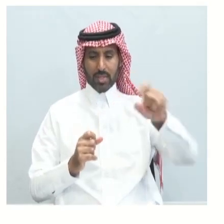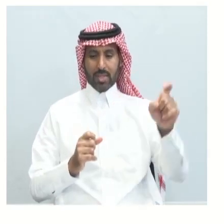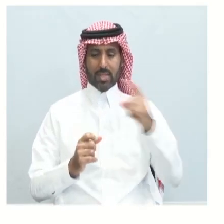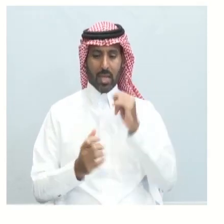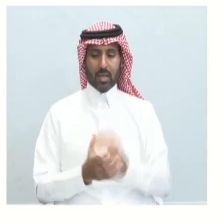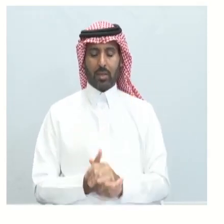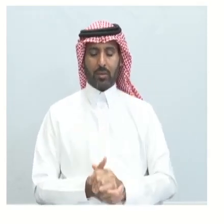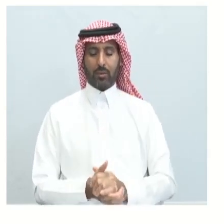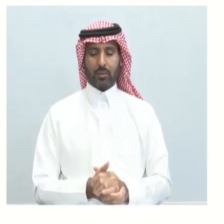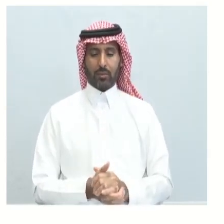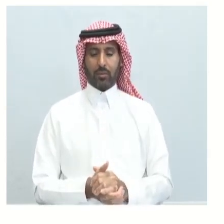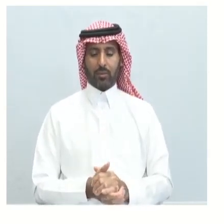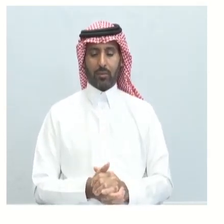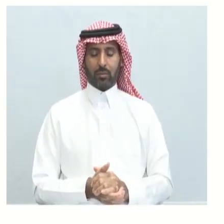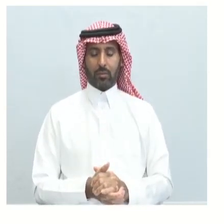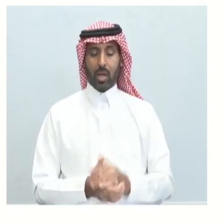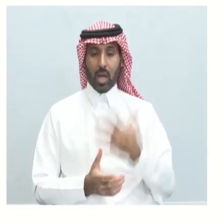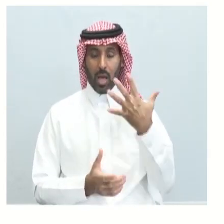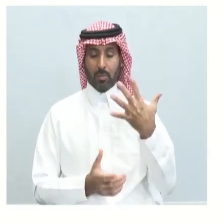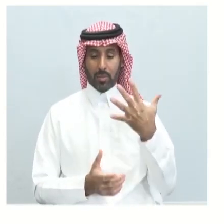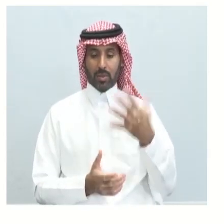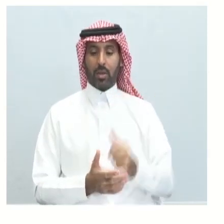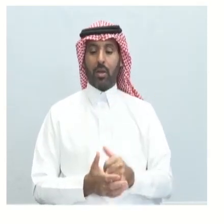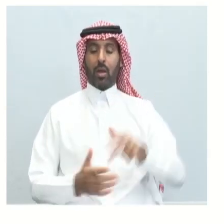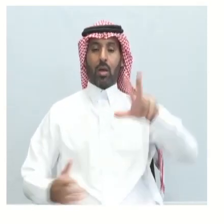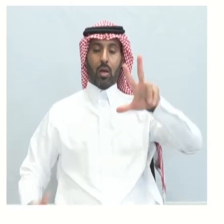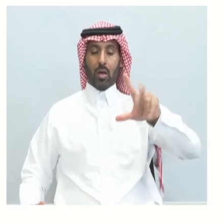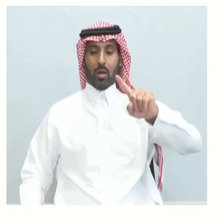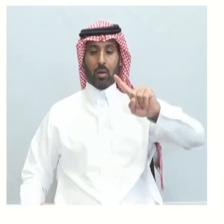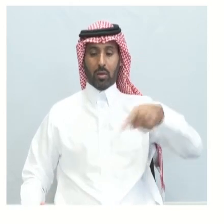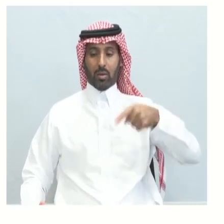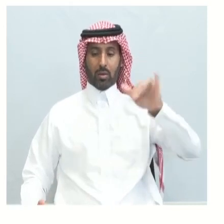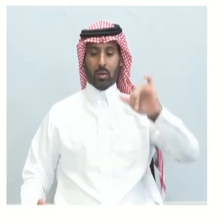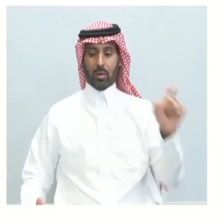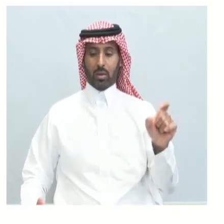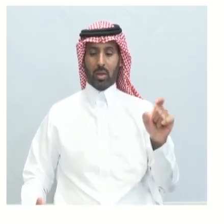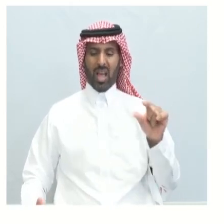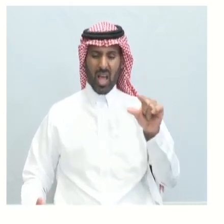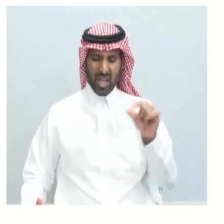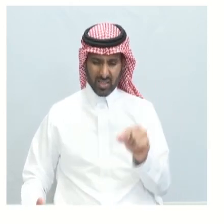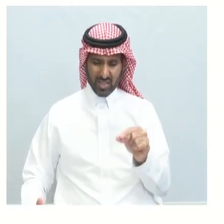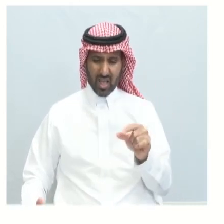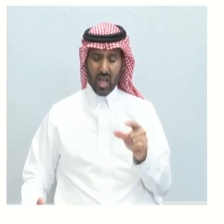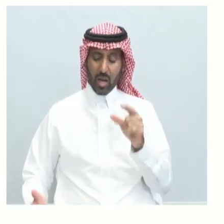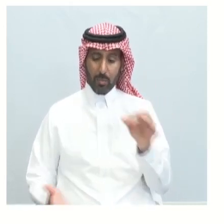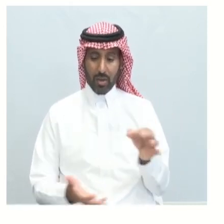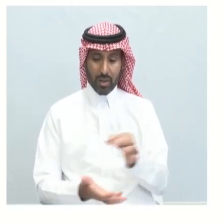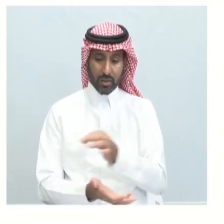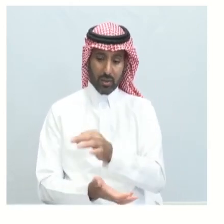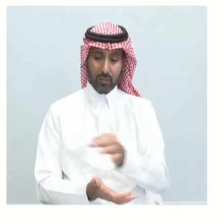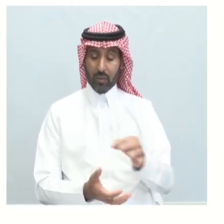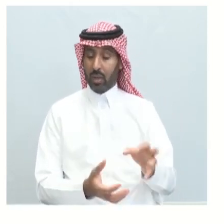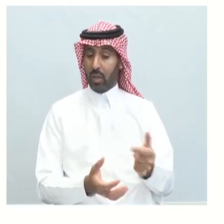وكذلك صخور رسوبيه خامسا الرين او البدع اصغر الاقاليم في الدرع العربي